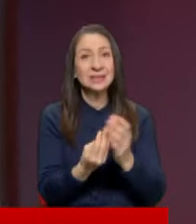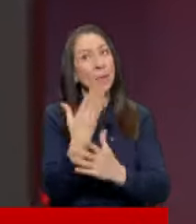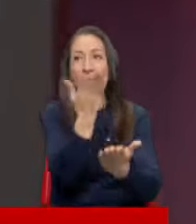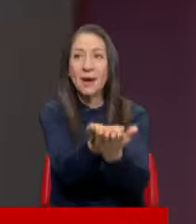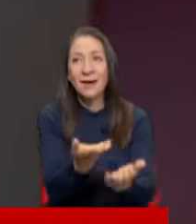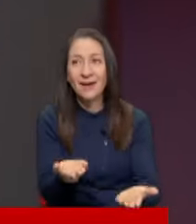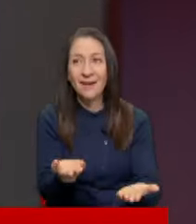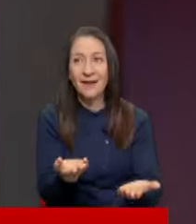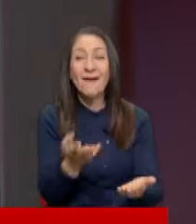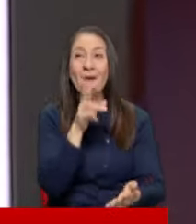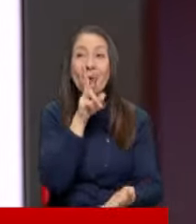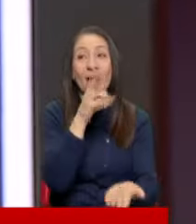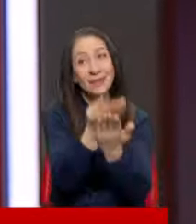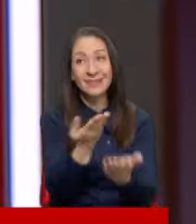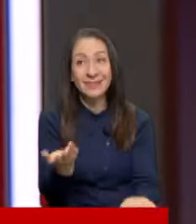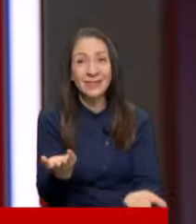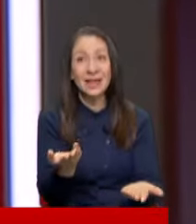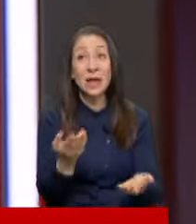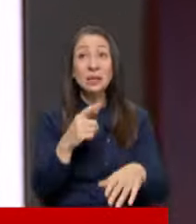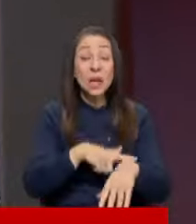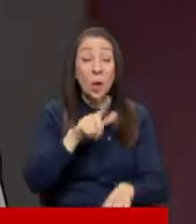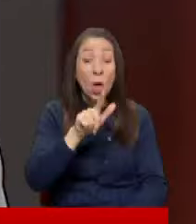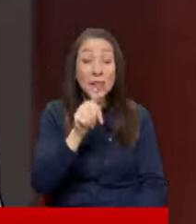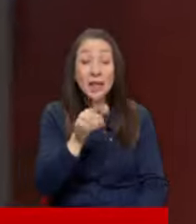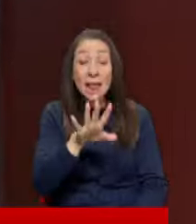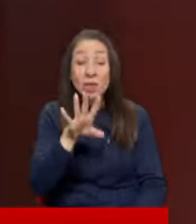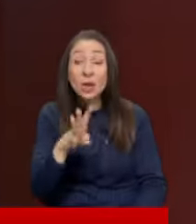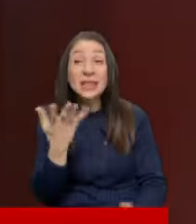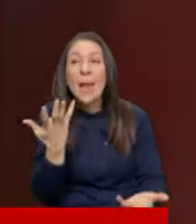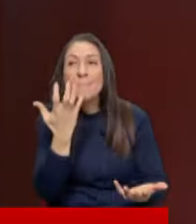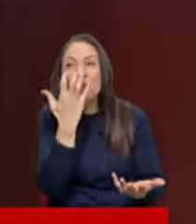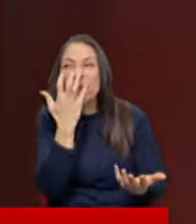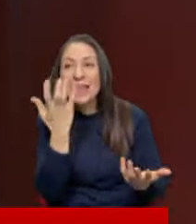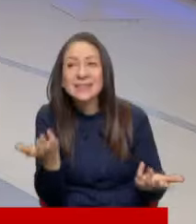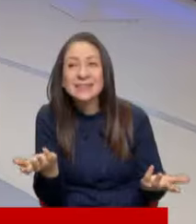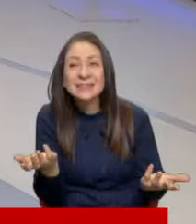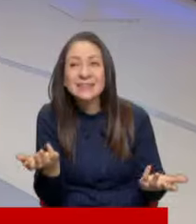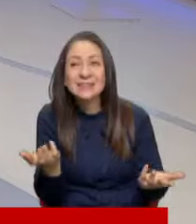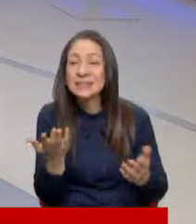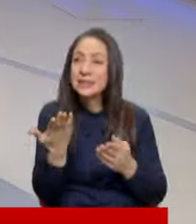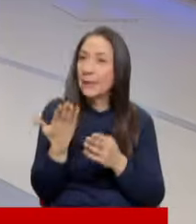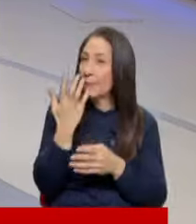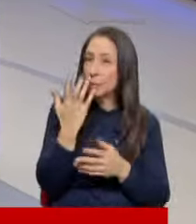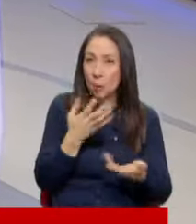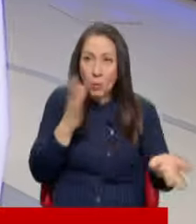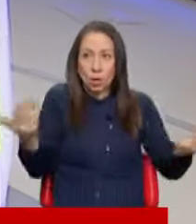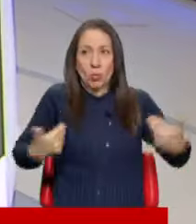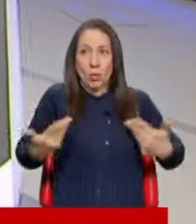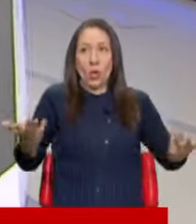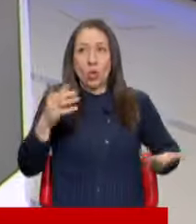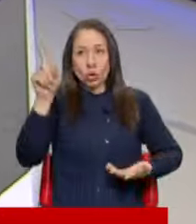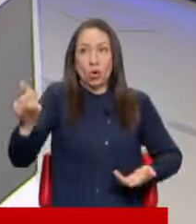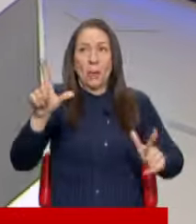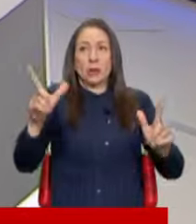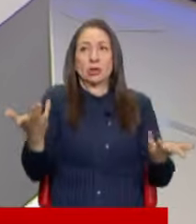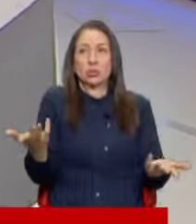verebilirdim öğlen verebilirdim 16 54'e kadar bir parti niye bekler Ya neyi bekledi Ne bileyim Neyi bekledi onlara